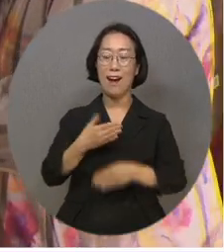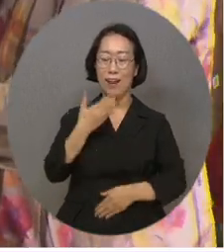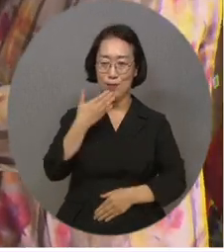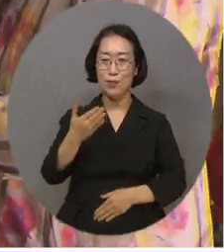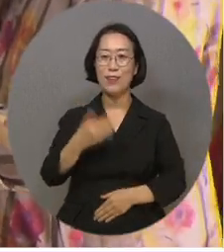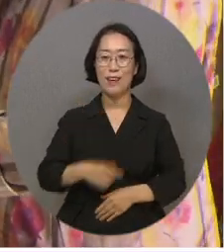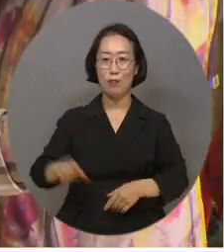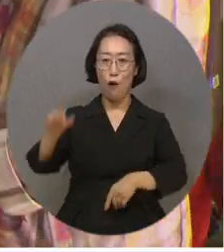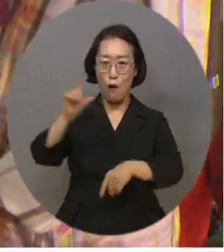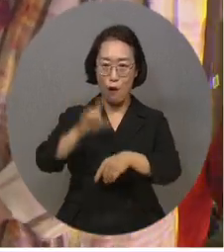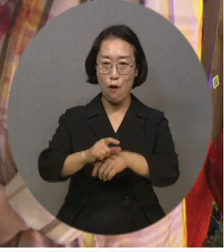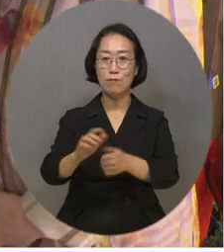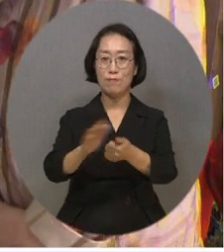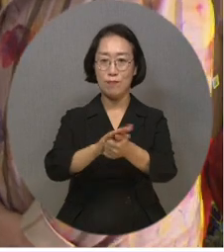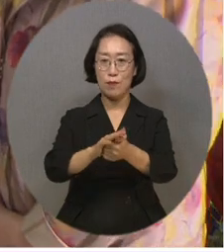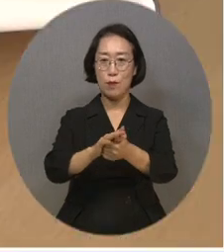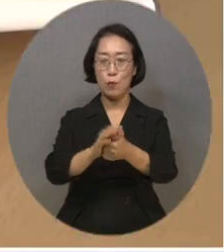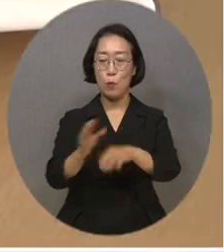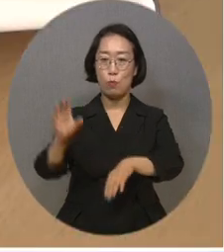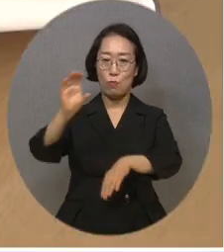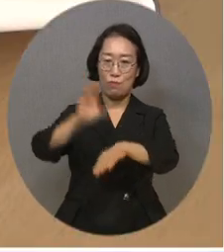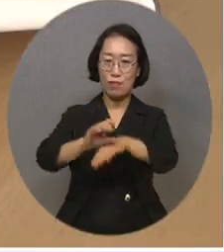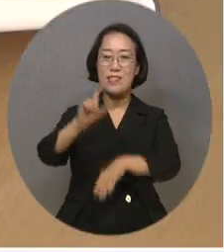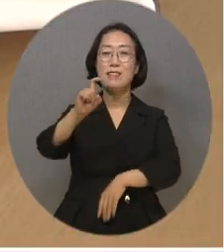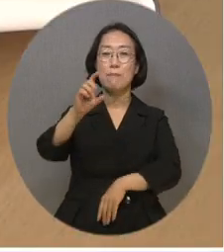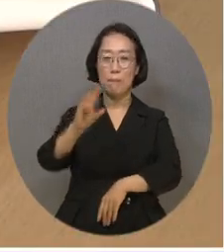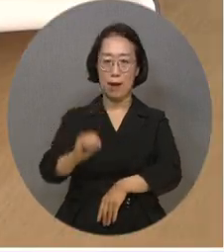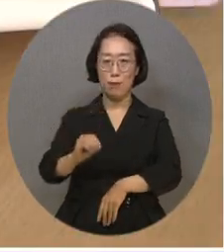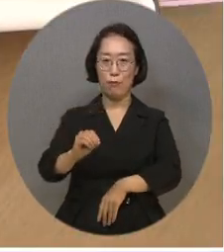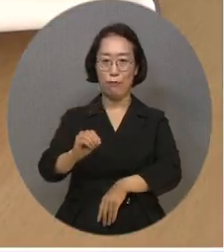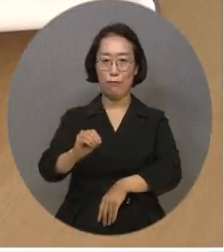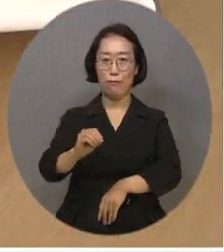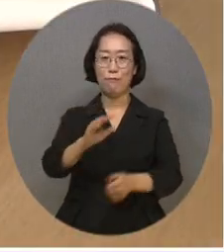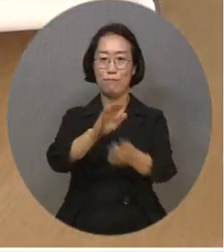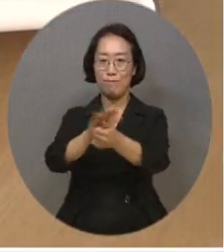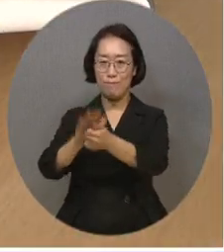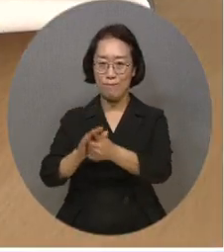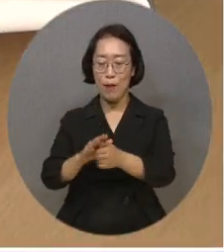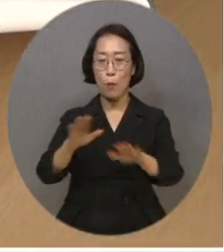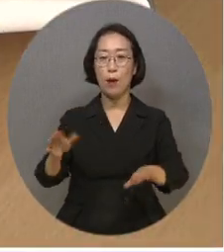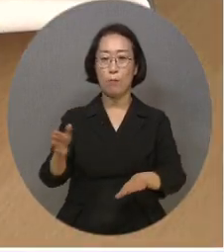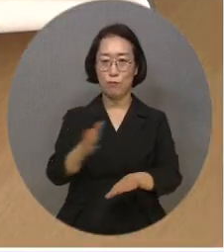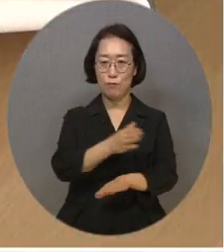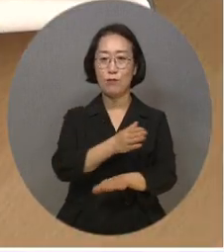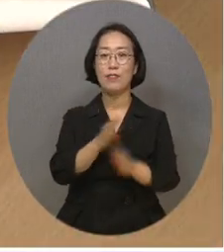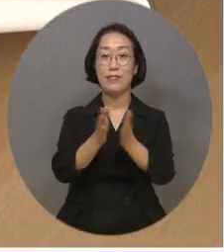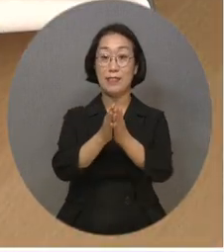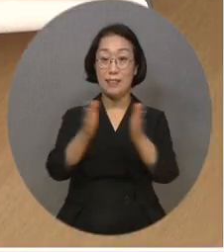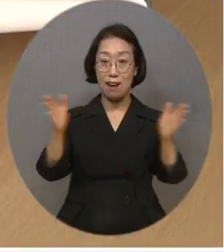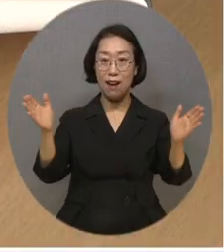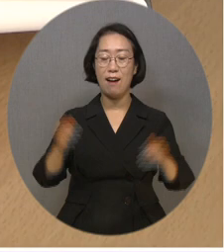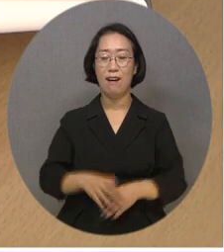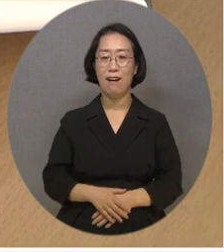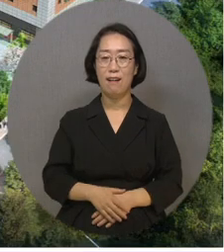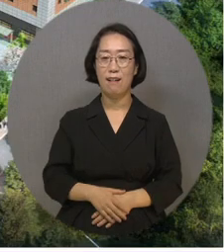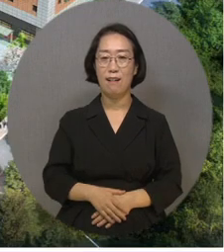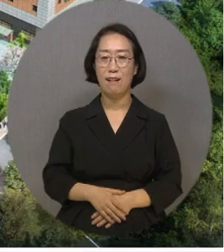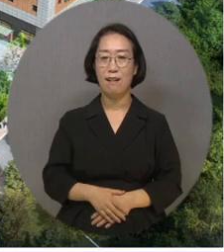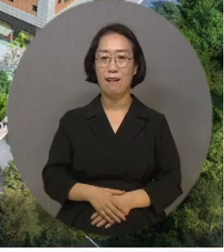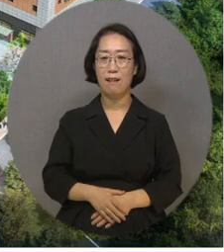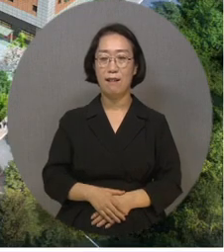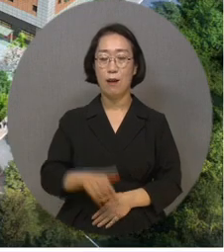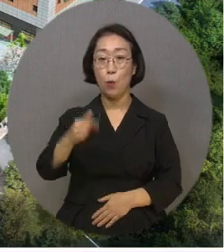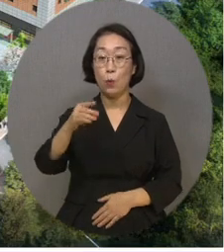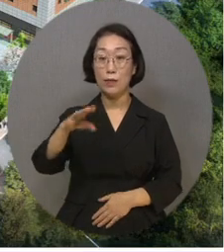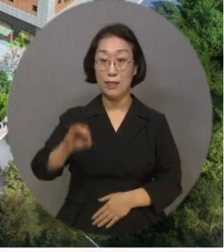풀고 액수도 좀 10만 원으로 늘리는 그런 시책을 금년도부터 추진을 하고 있고요. 또 이제 저희